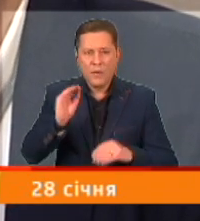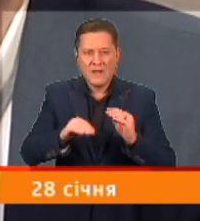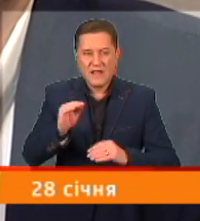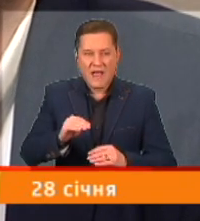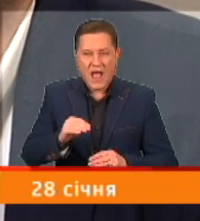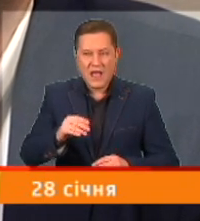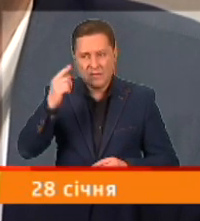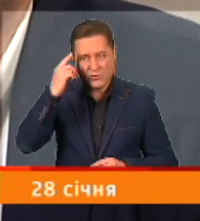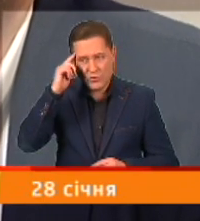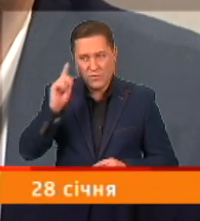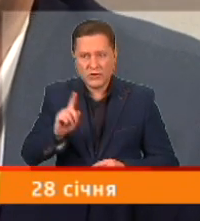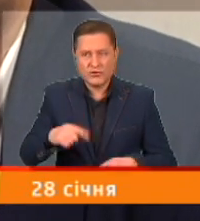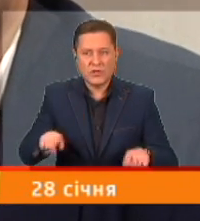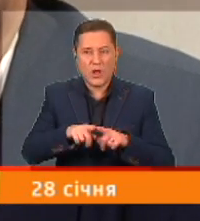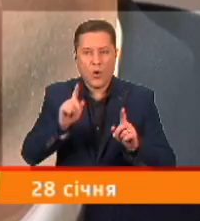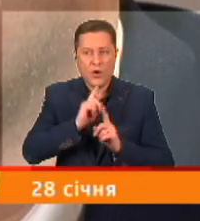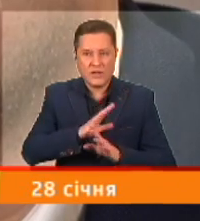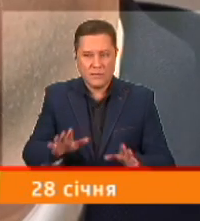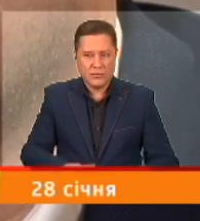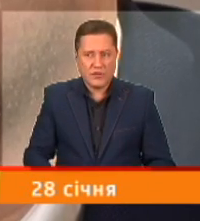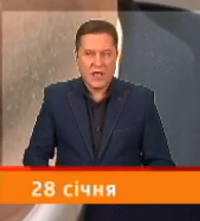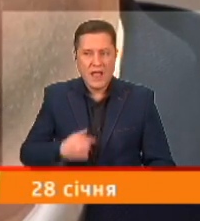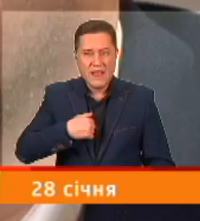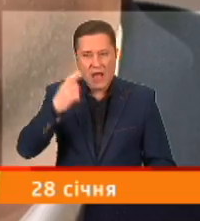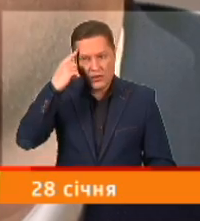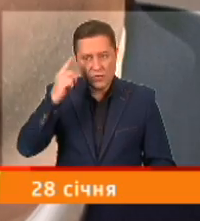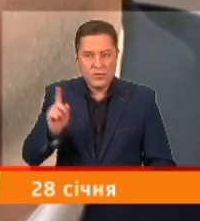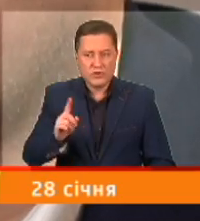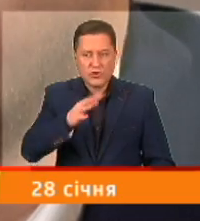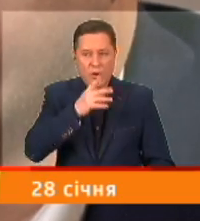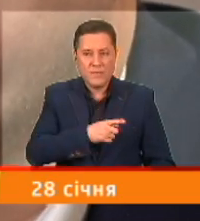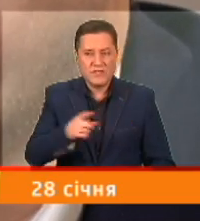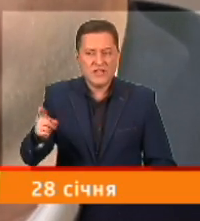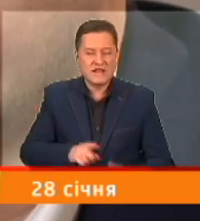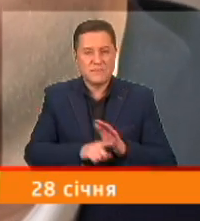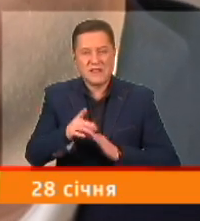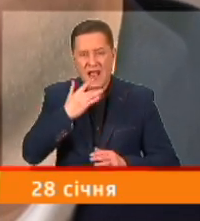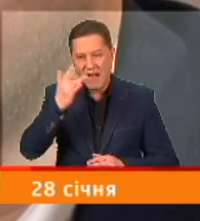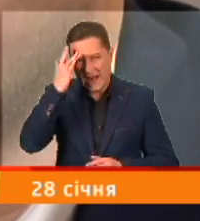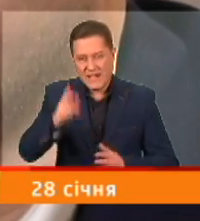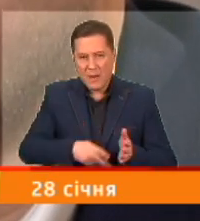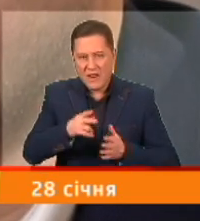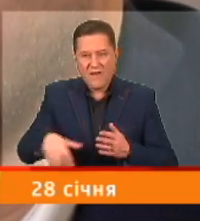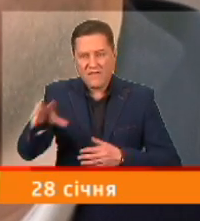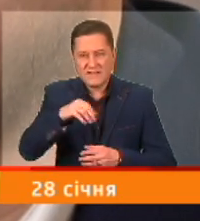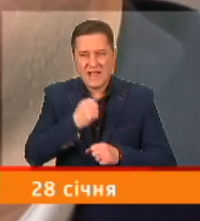думаю, що такого не буде. Чи можемо говорити, коли? Я думаю, що під час початку літніх перевезень ми це